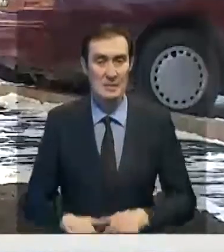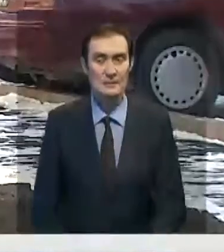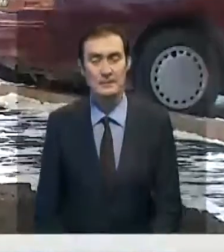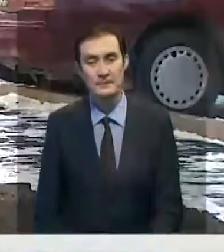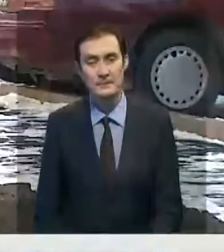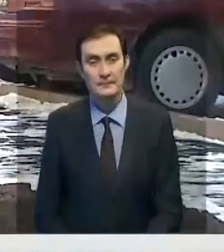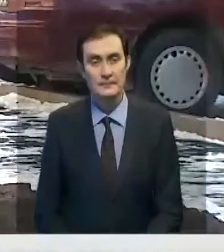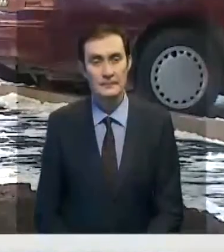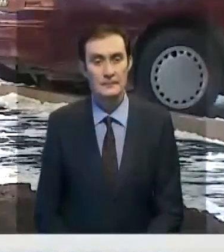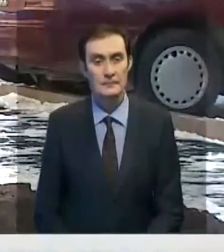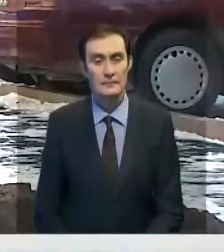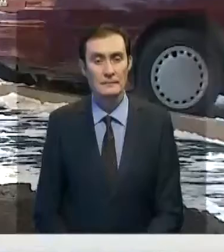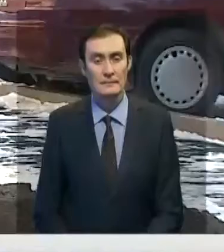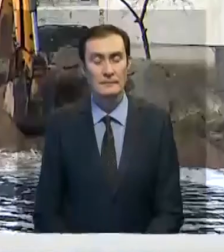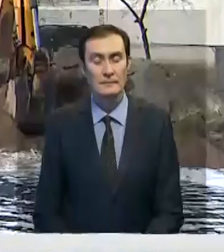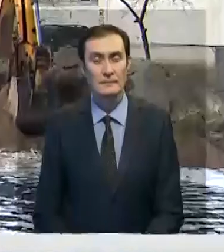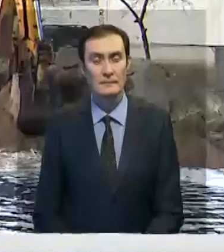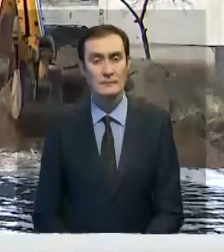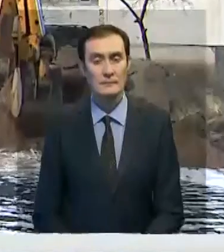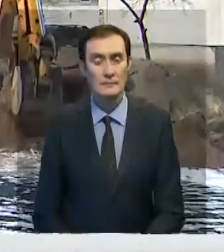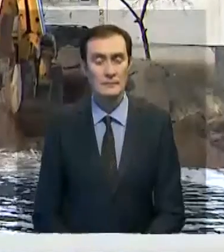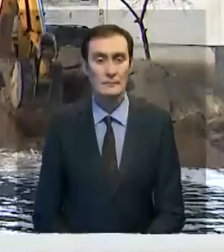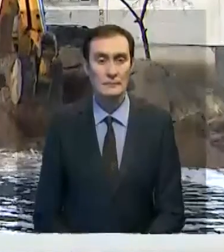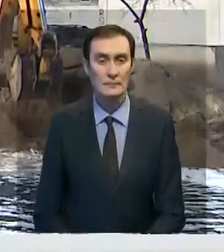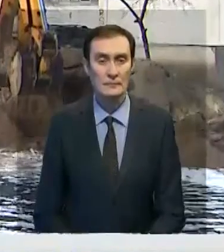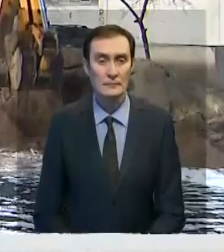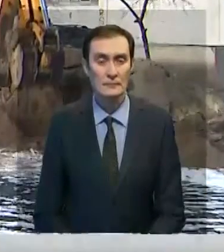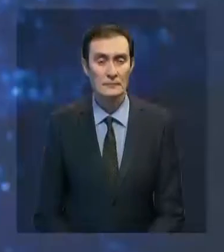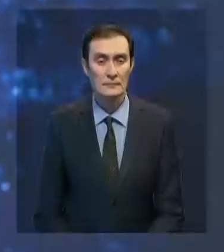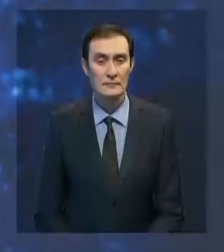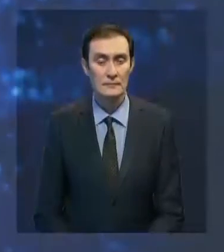Али, Радик Джакупов, Хабар 24, Алматинская область.